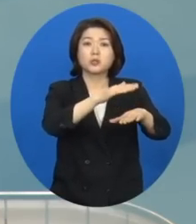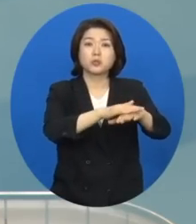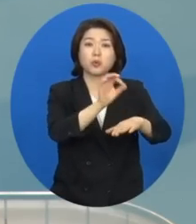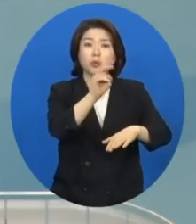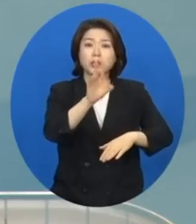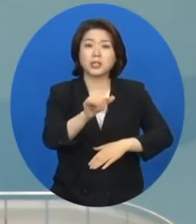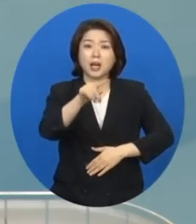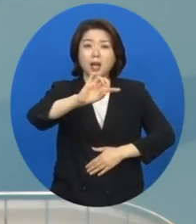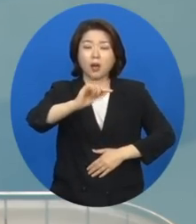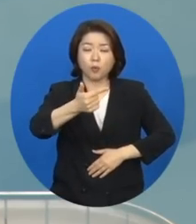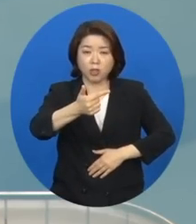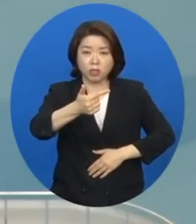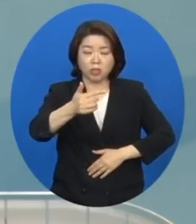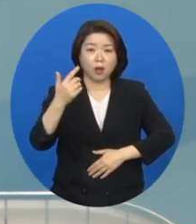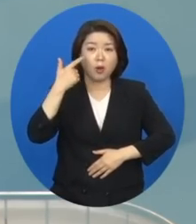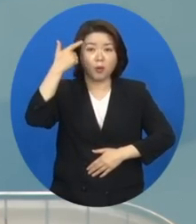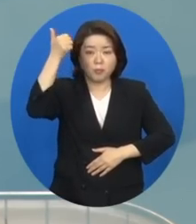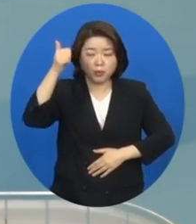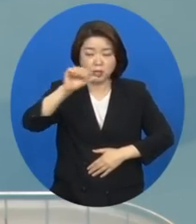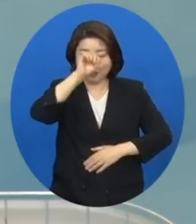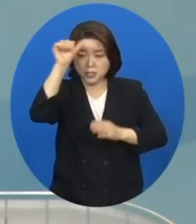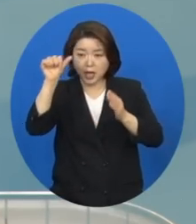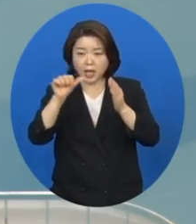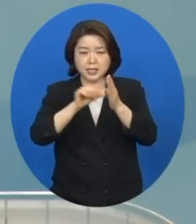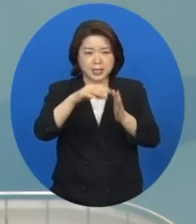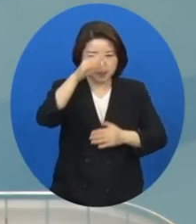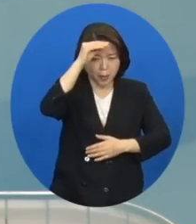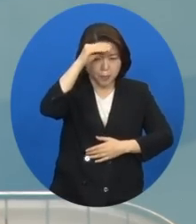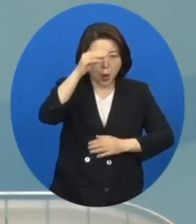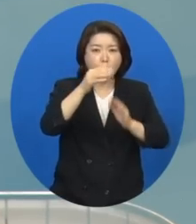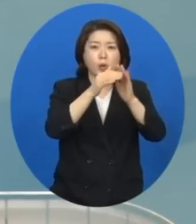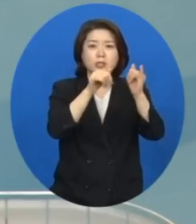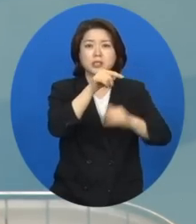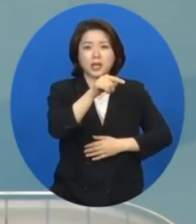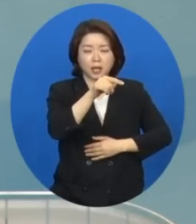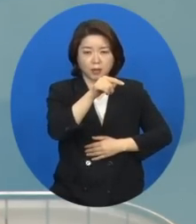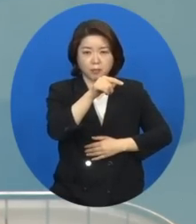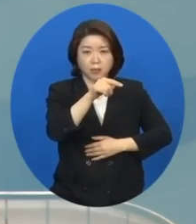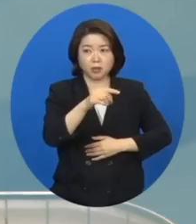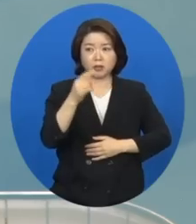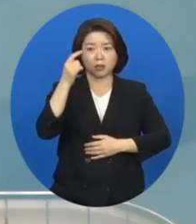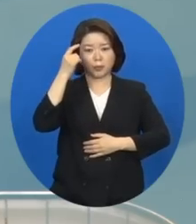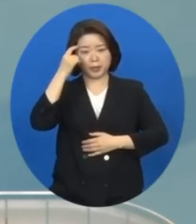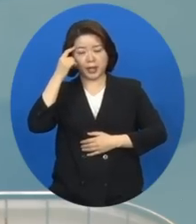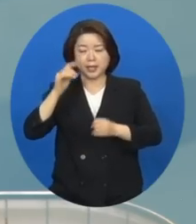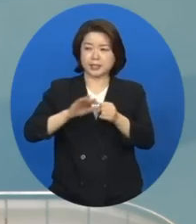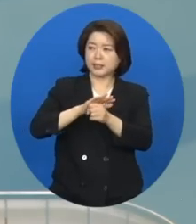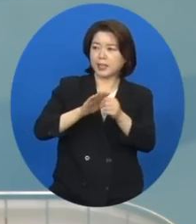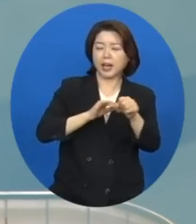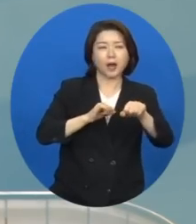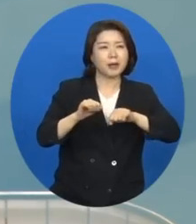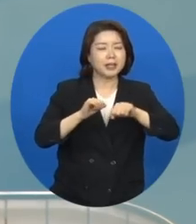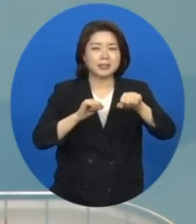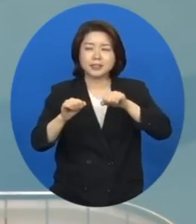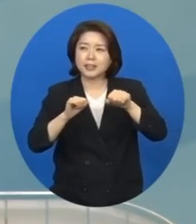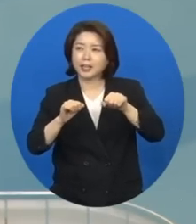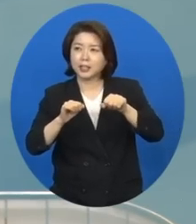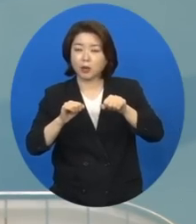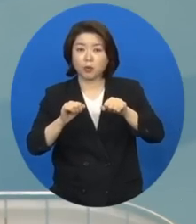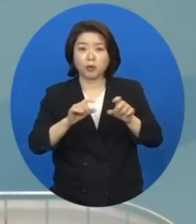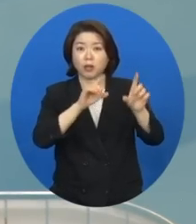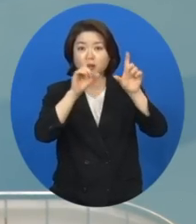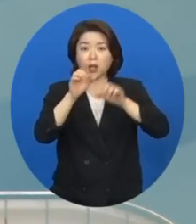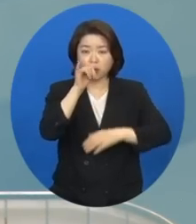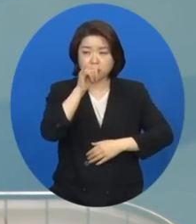인생의 멘토라고 여기며 사랑하는 목회 하겠다고 살았으니 하나님 보시기에 얼마나 기가